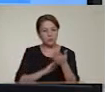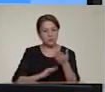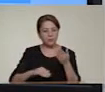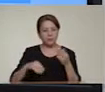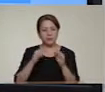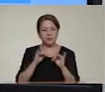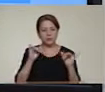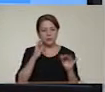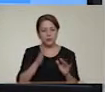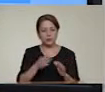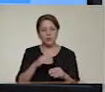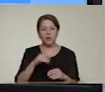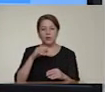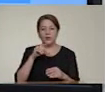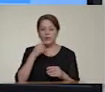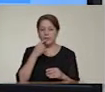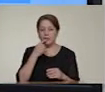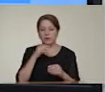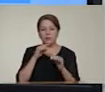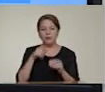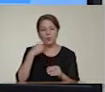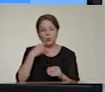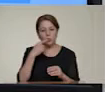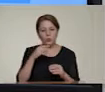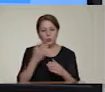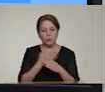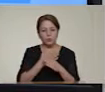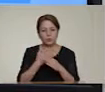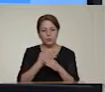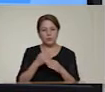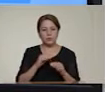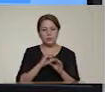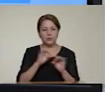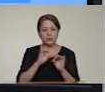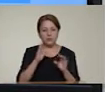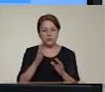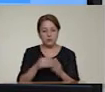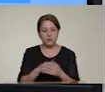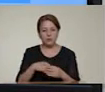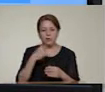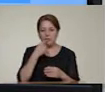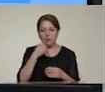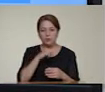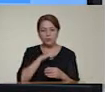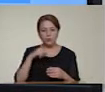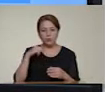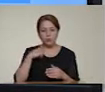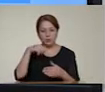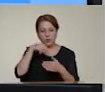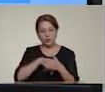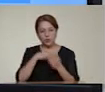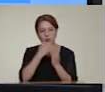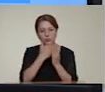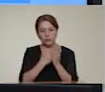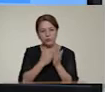Til nutq orqali namoyon bo'ladi. Til o'z ichki tuzilishiga ega,